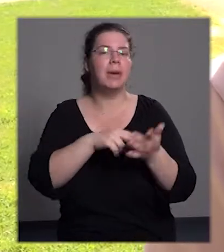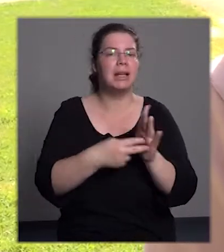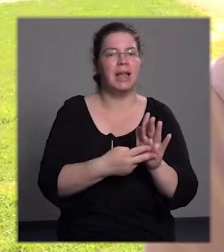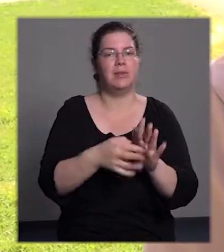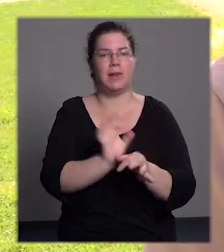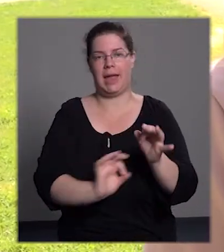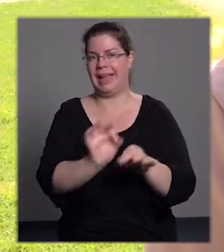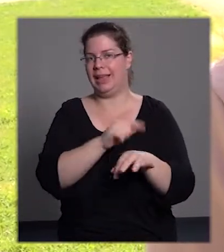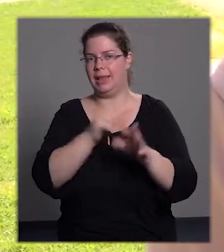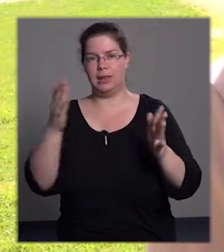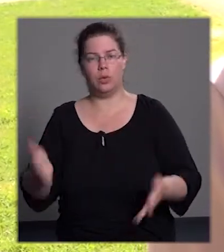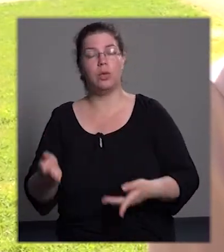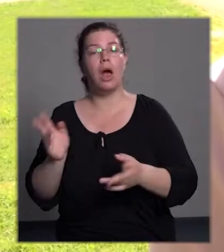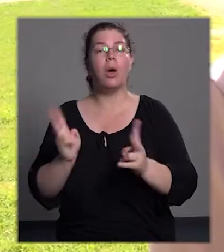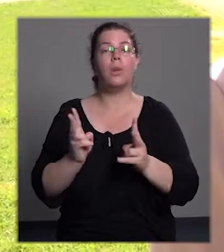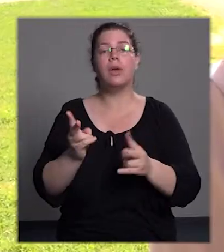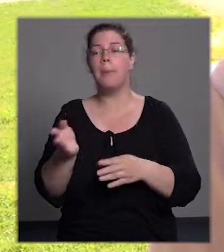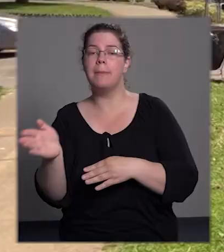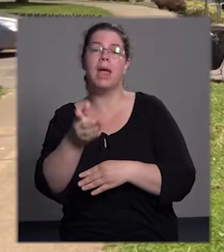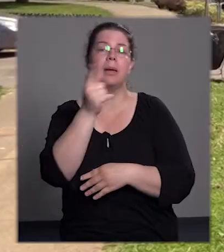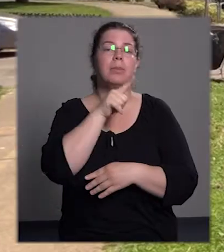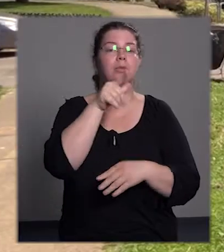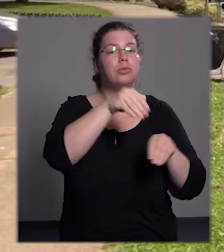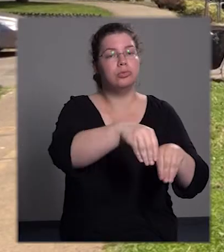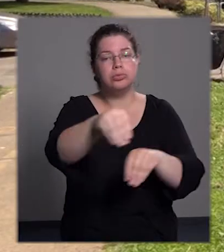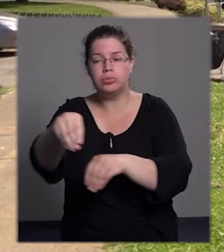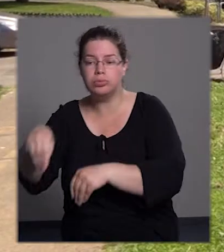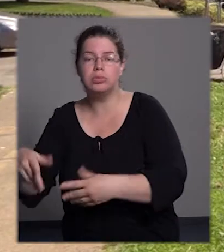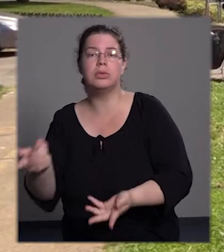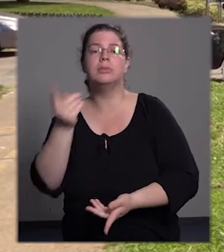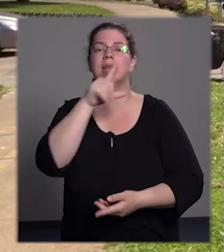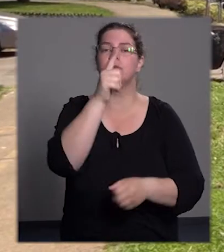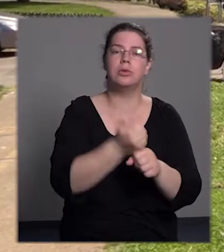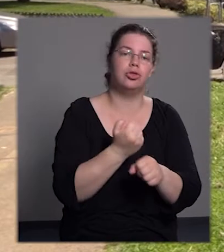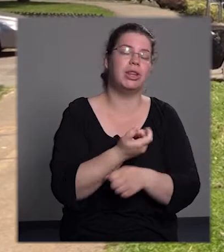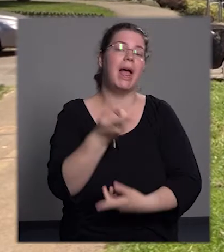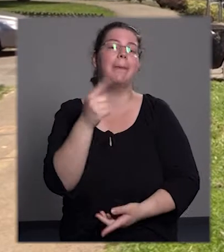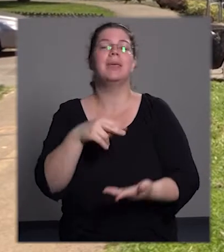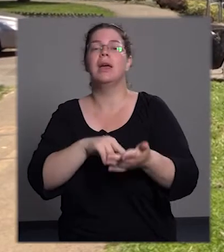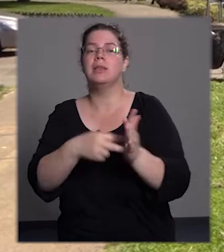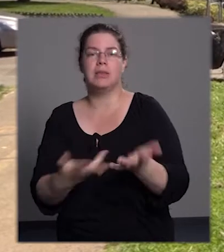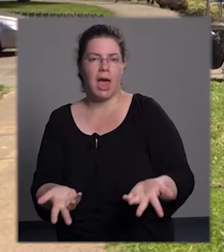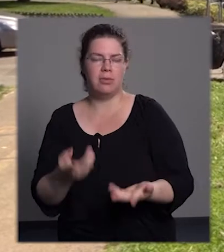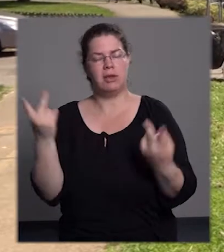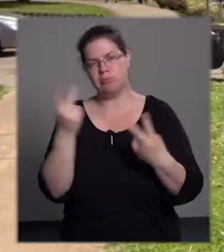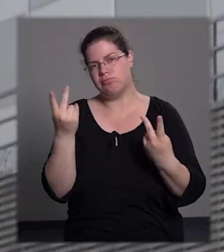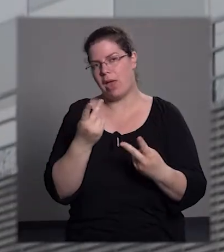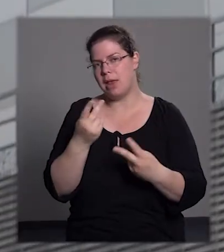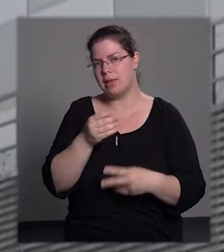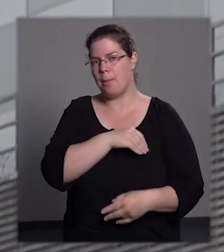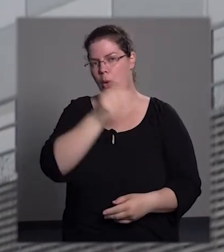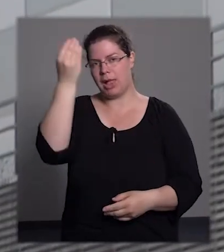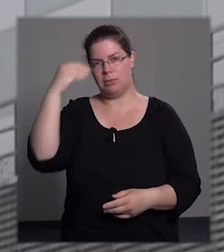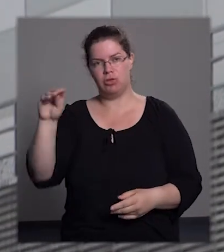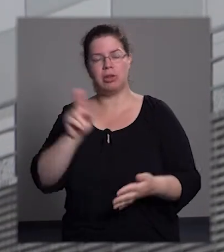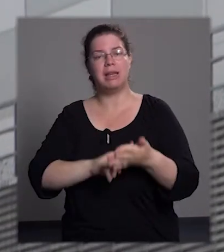időszakot, hogy merre, mit ültetünk, mit fogunk csinálni, mik a tervek, ezeket természetesen a polgármesteri